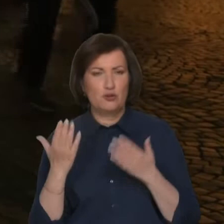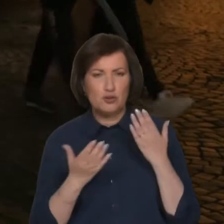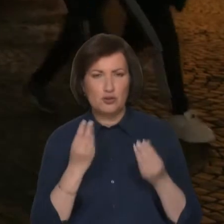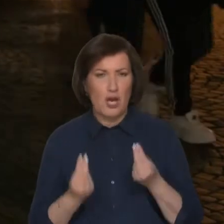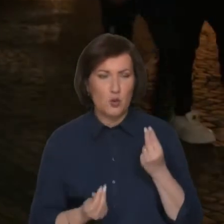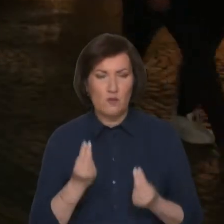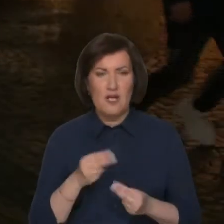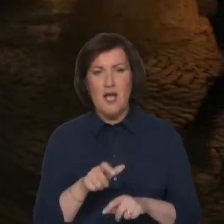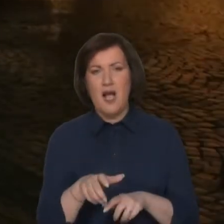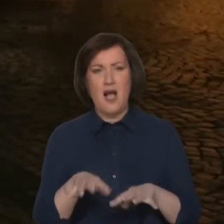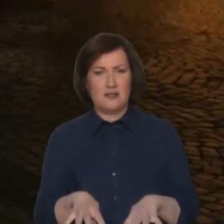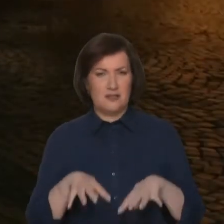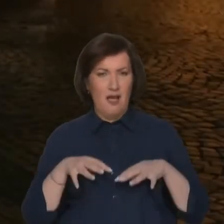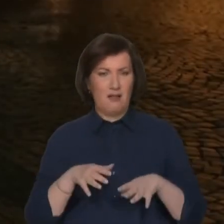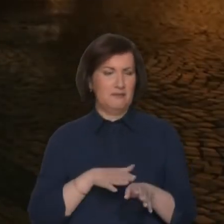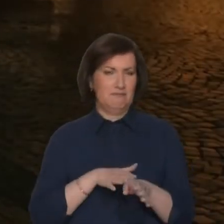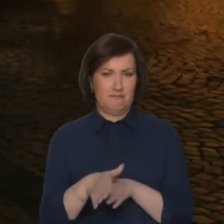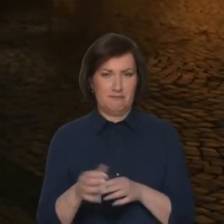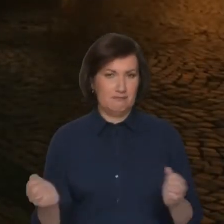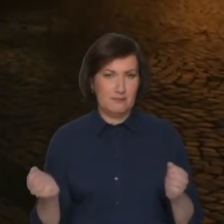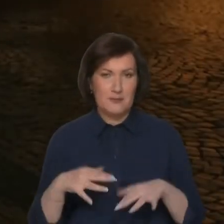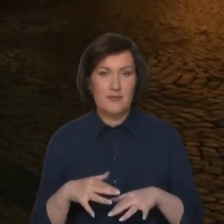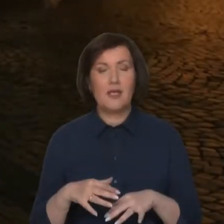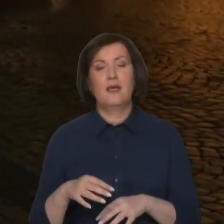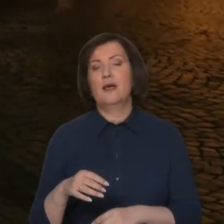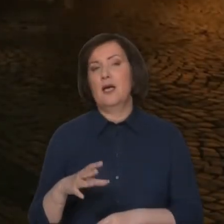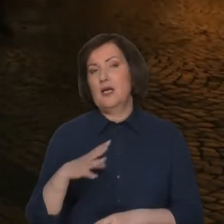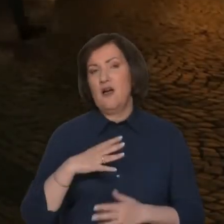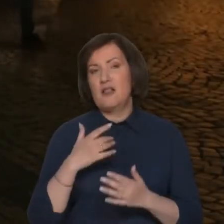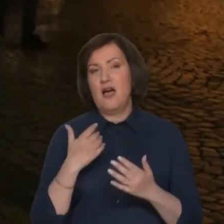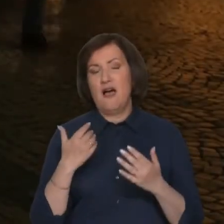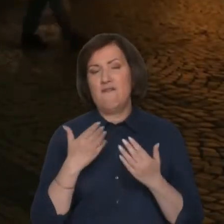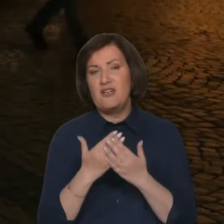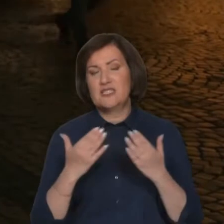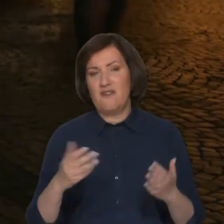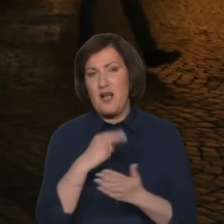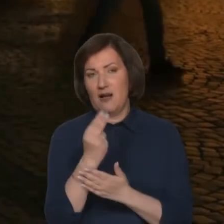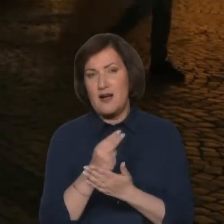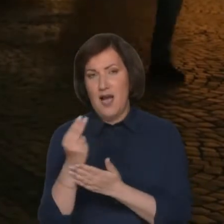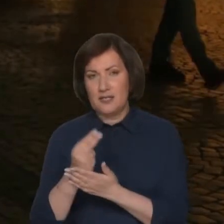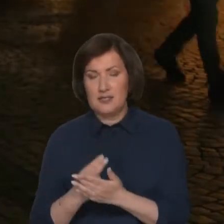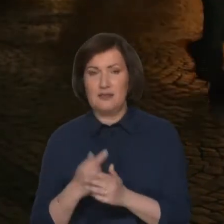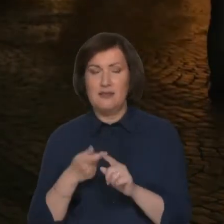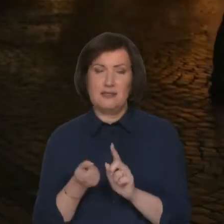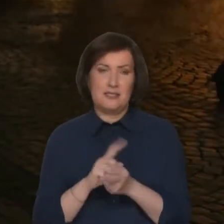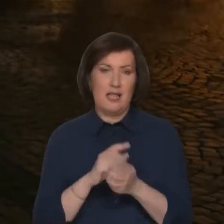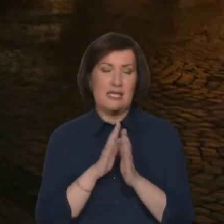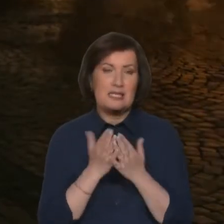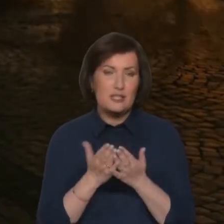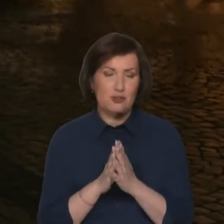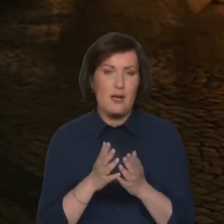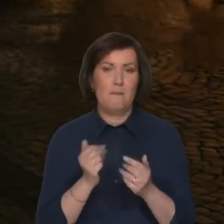зали були заповнені повністю. Також відбулася виставка картин, що стали книжками,